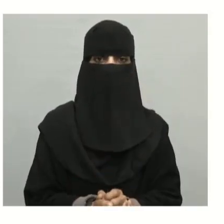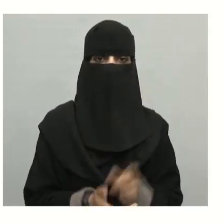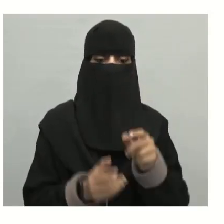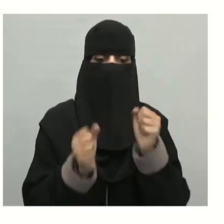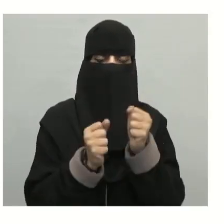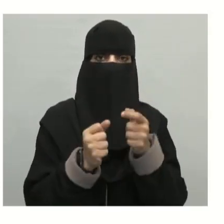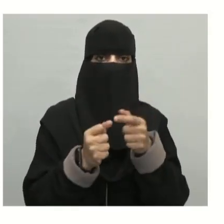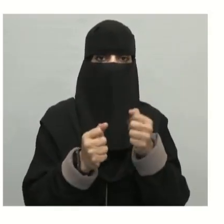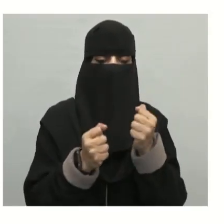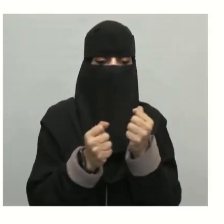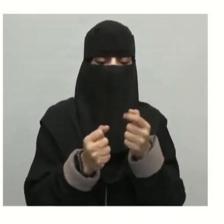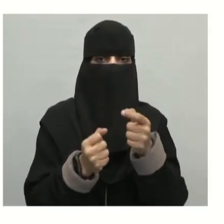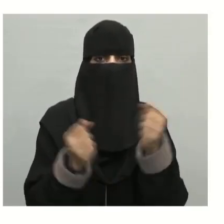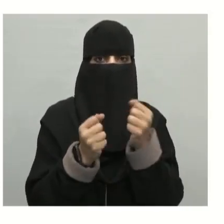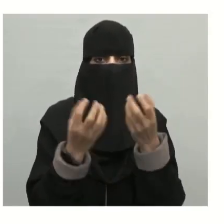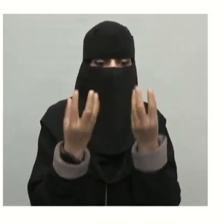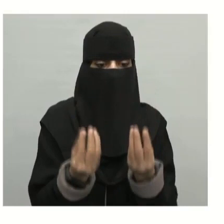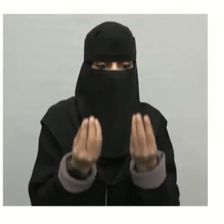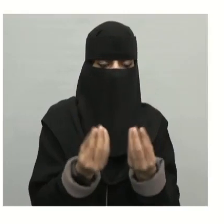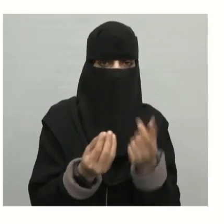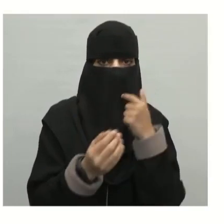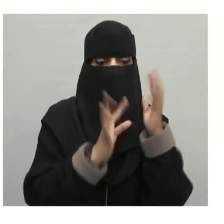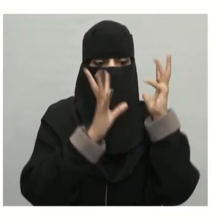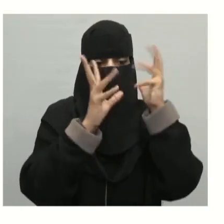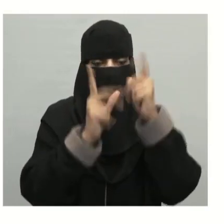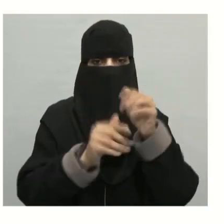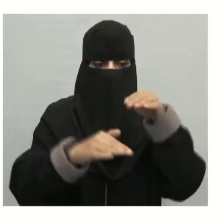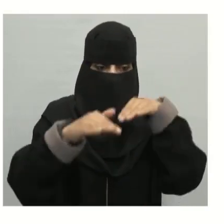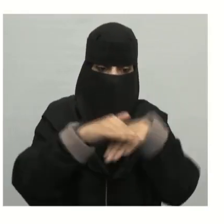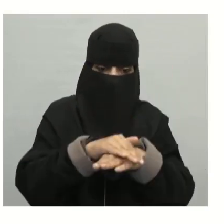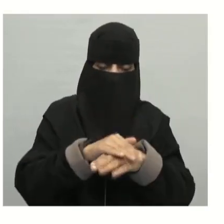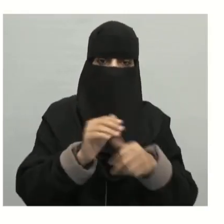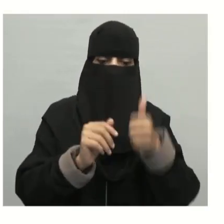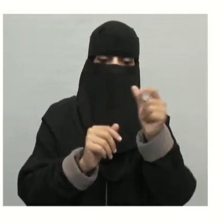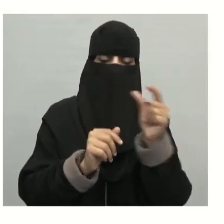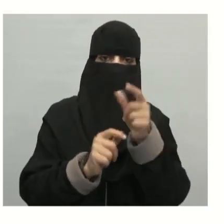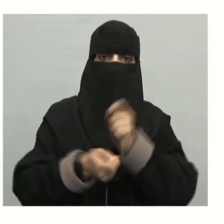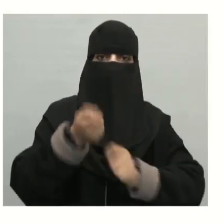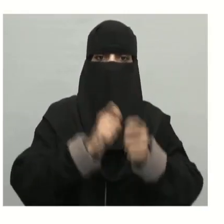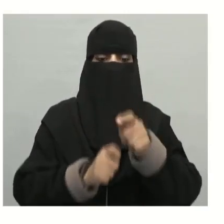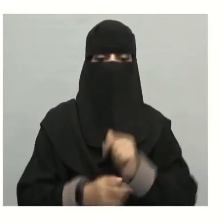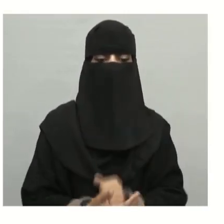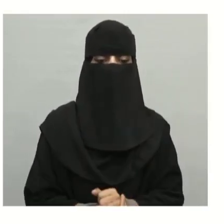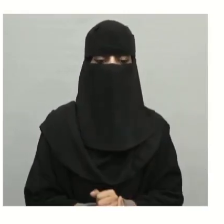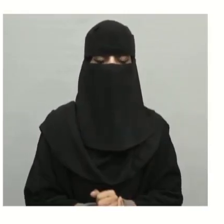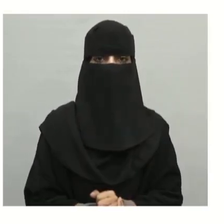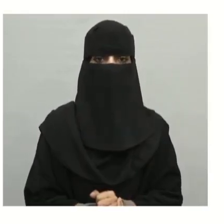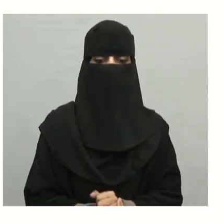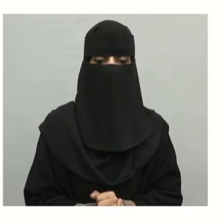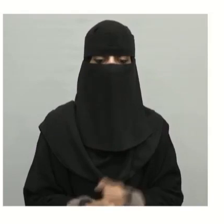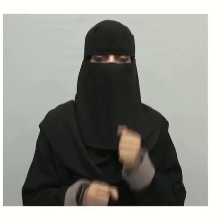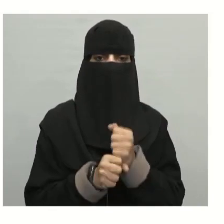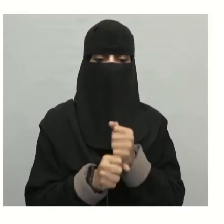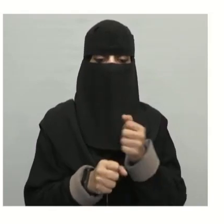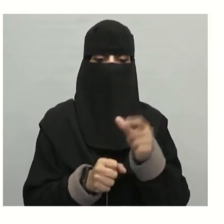تبرد ببطء خلال ملايين السنين وتتطلب تسمح للبلورات بالتشكل كذلك